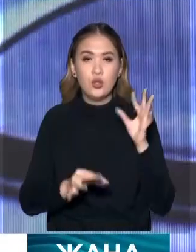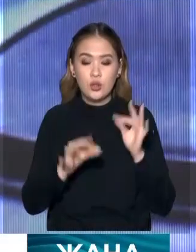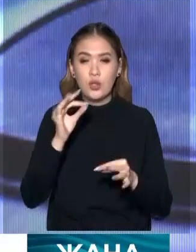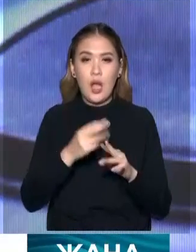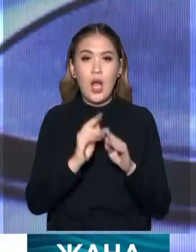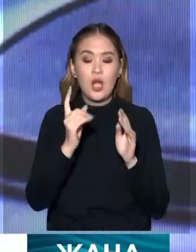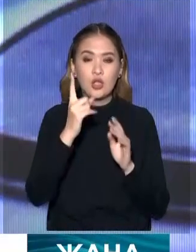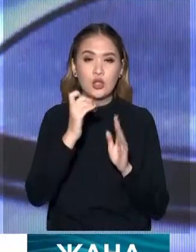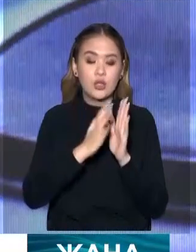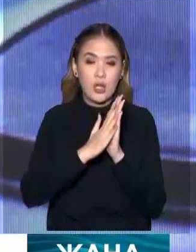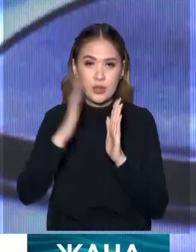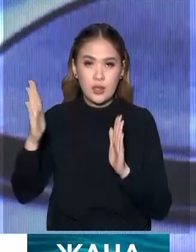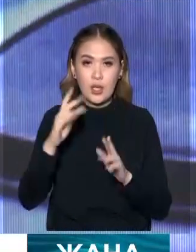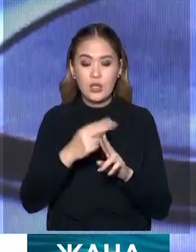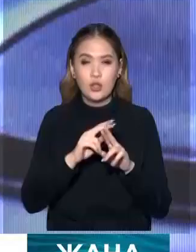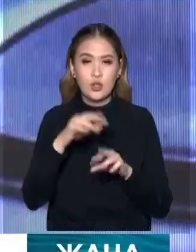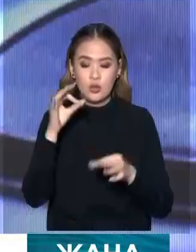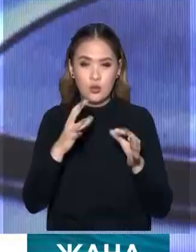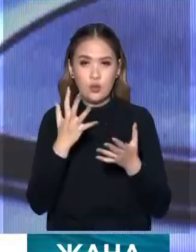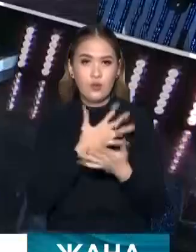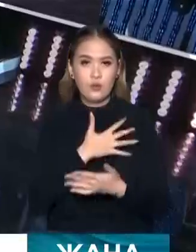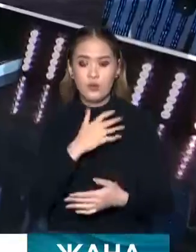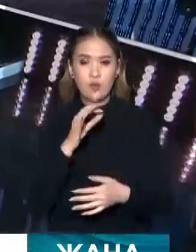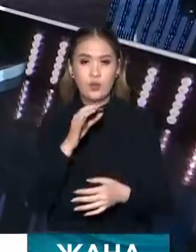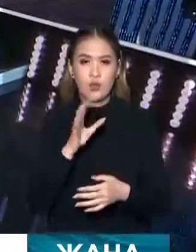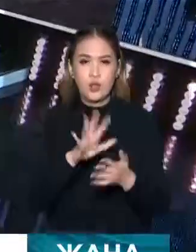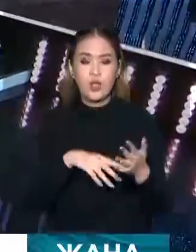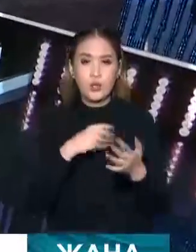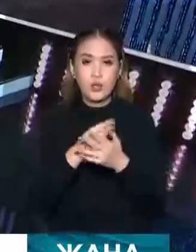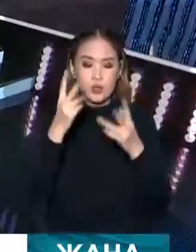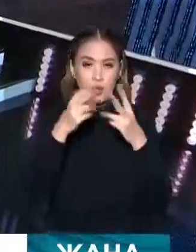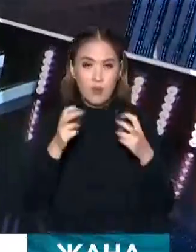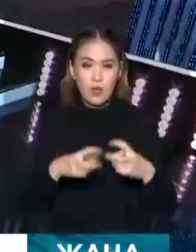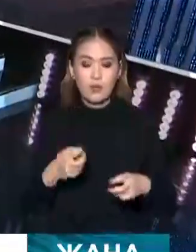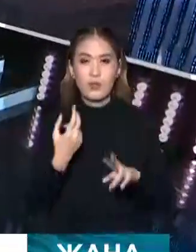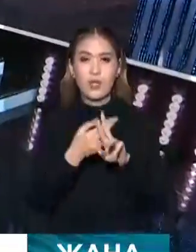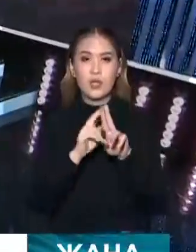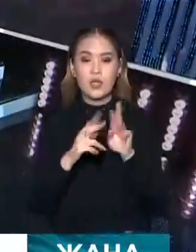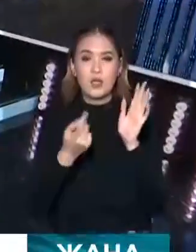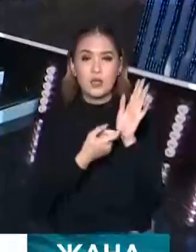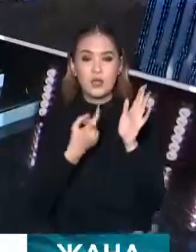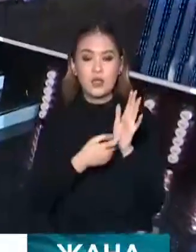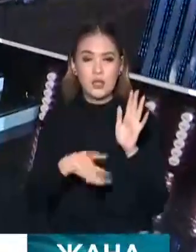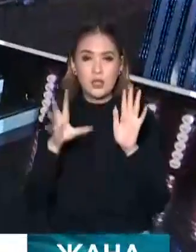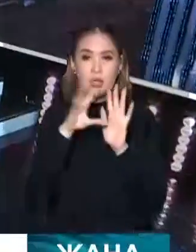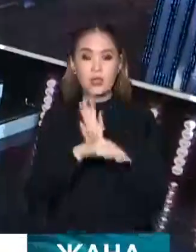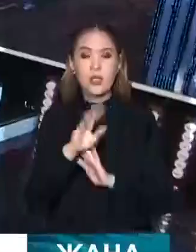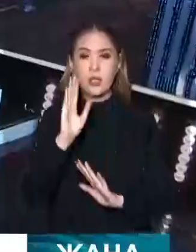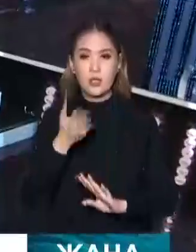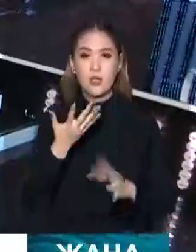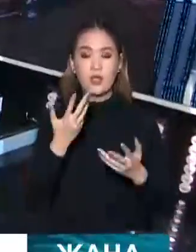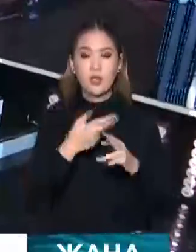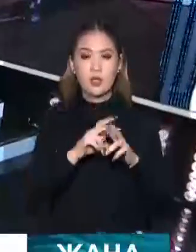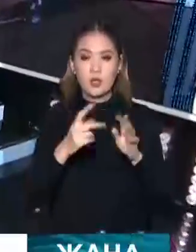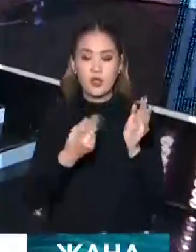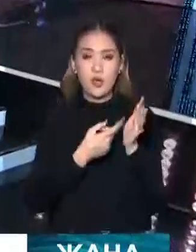астам адамның ісі әлі сотта қаралып болған жоқ. Сондықтан мына тергеу сатысына келетін болсақ,